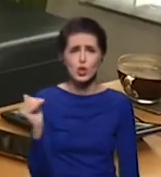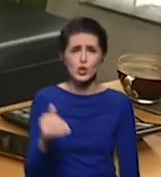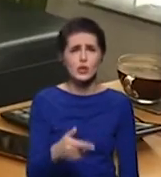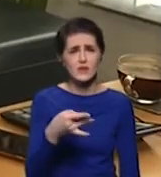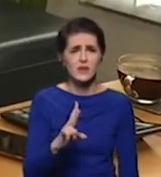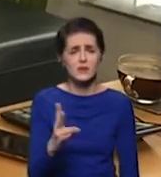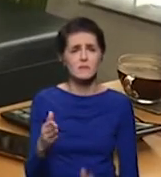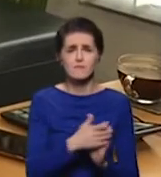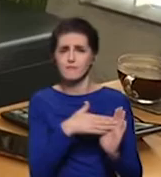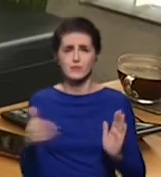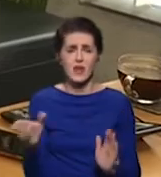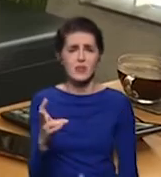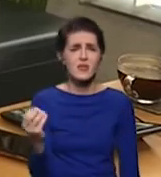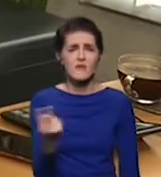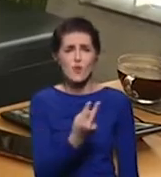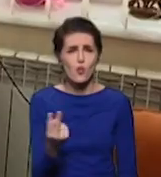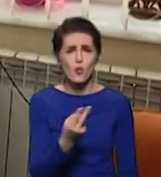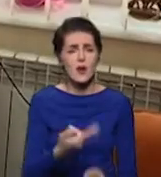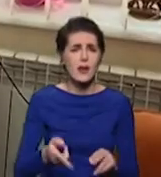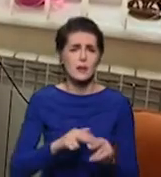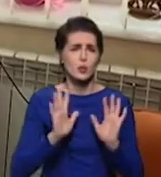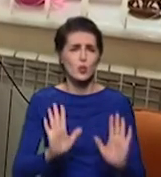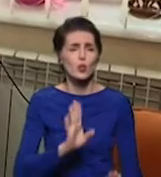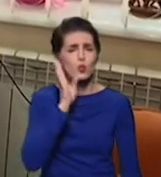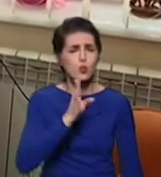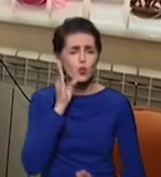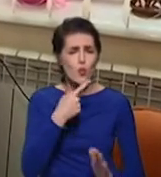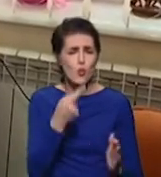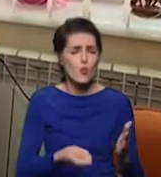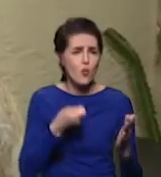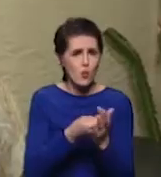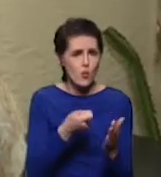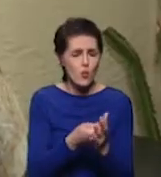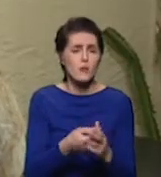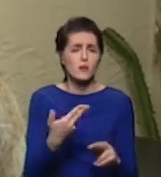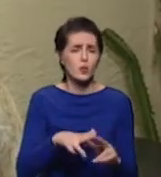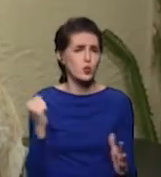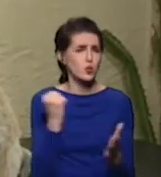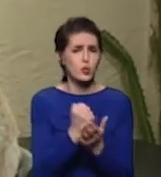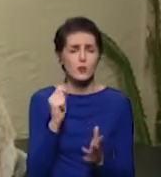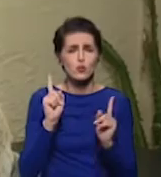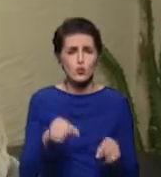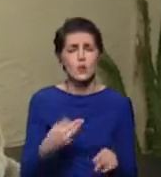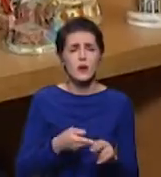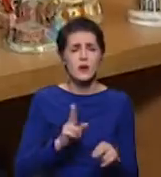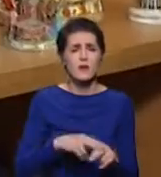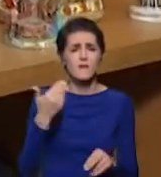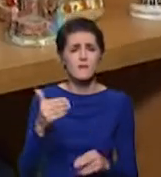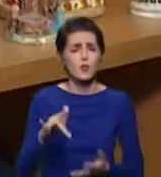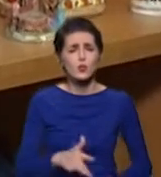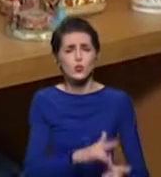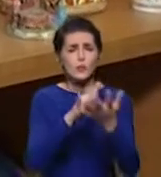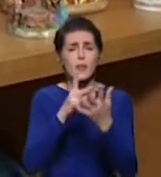на двоих. Ну, в основному це завтраки. Коронавірусна криза вдарила і по туроператорах, розповідають спеціалісти.